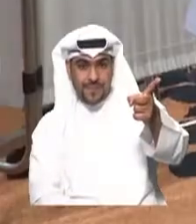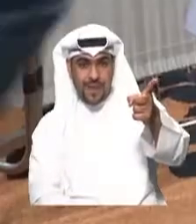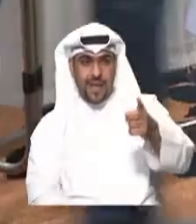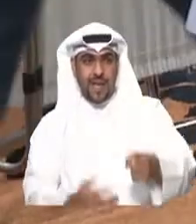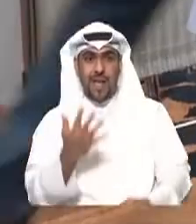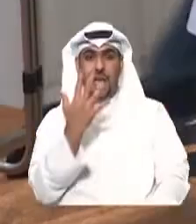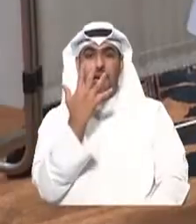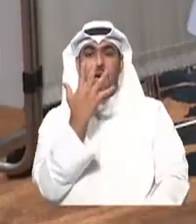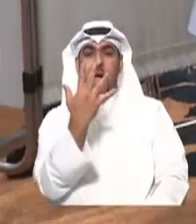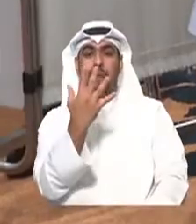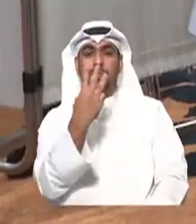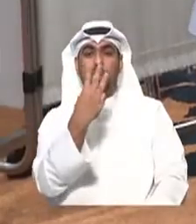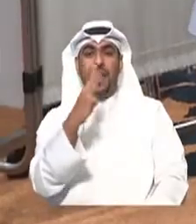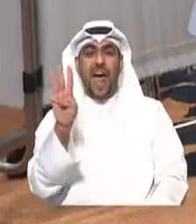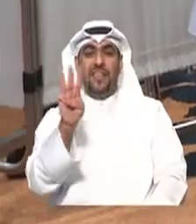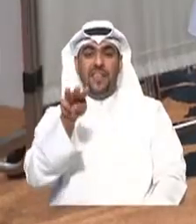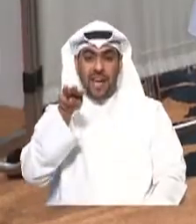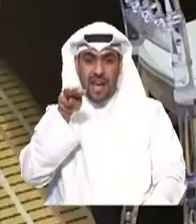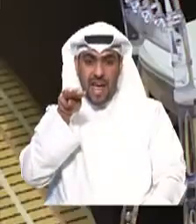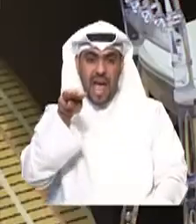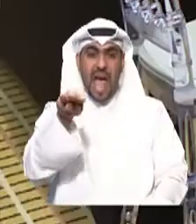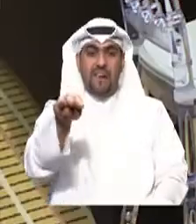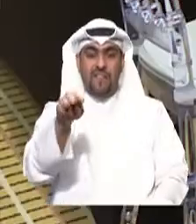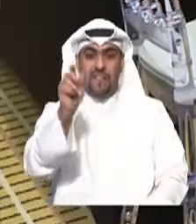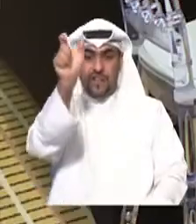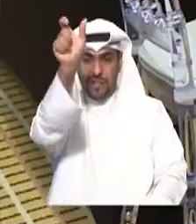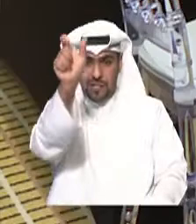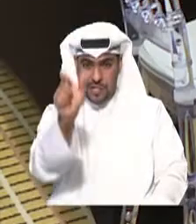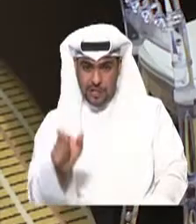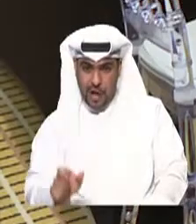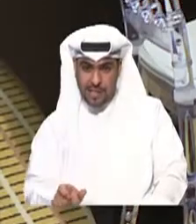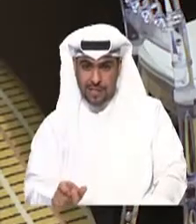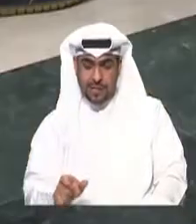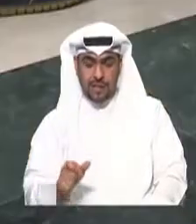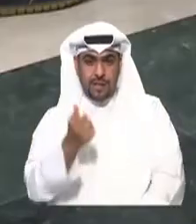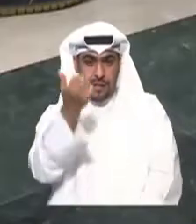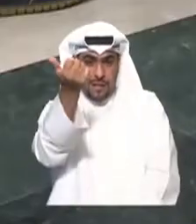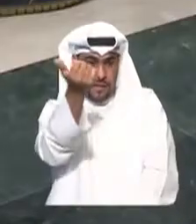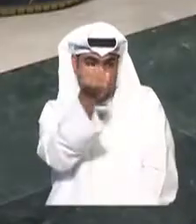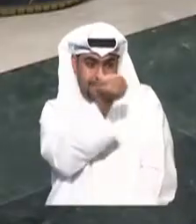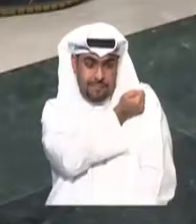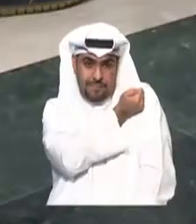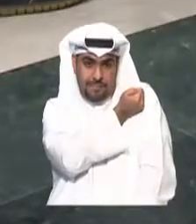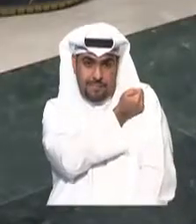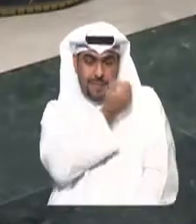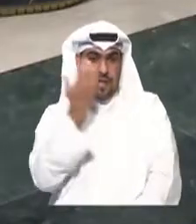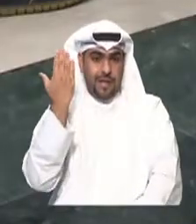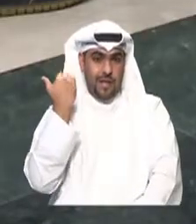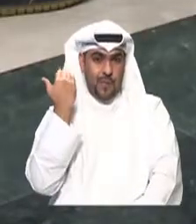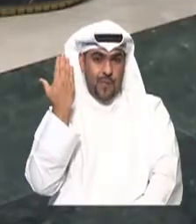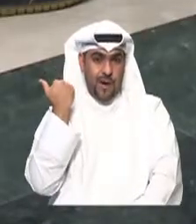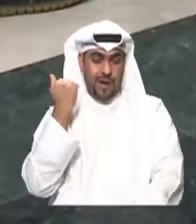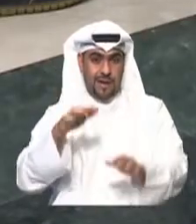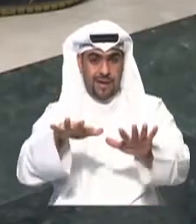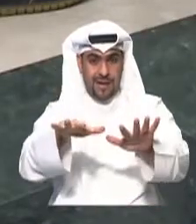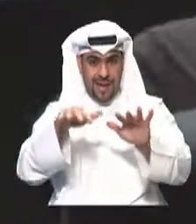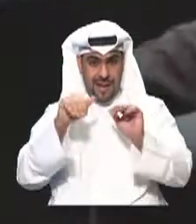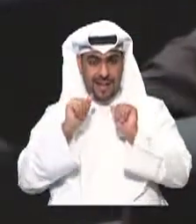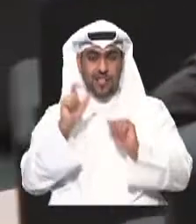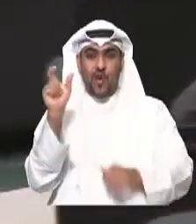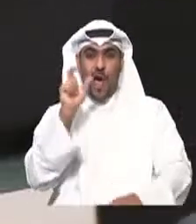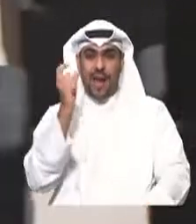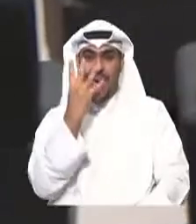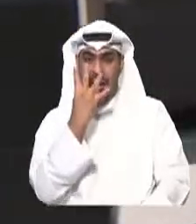35,000 تلقى الجرعة الأولى ضمن المرحلة الأولى للحملات الميدانية المتنقلة للتطعيم في بداية شهر إبريل